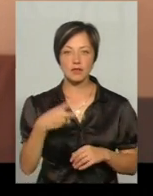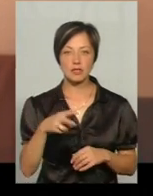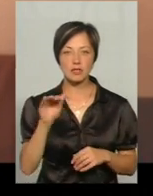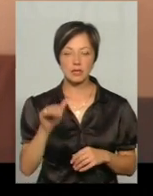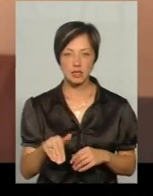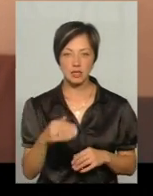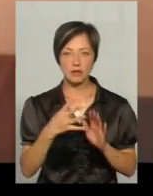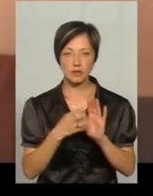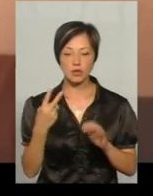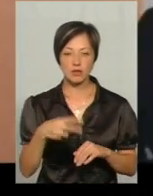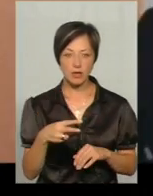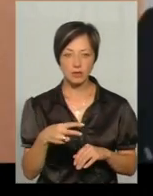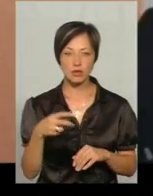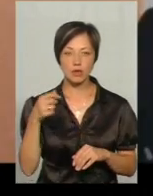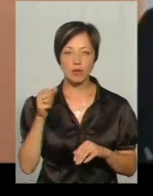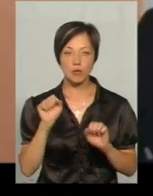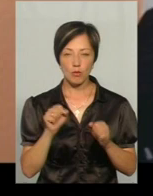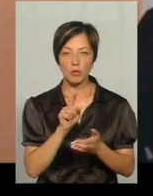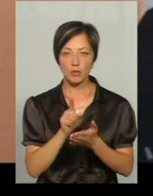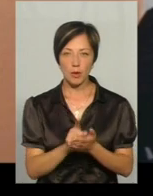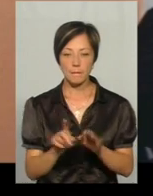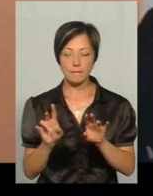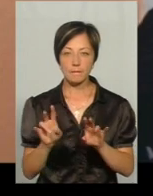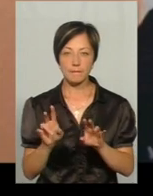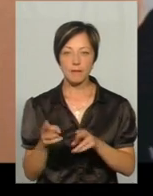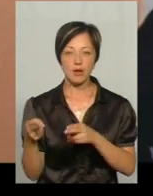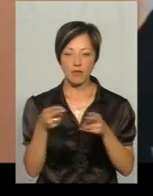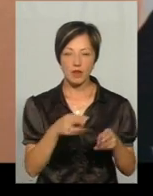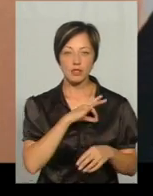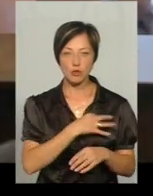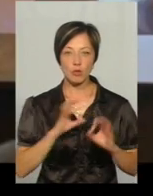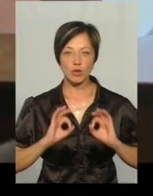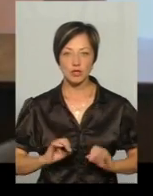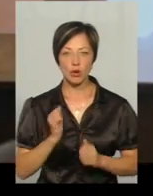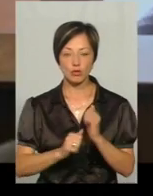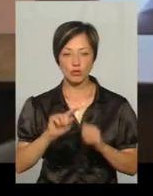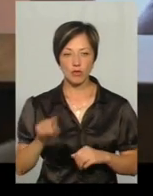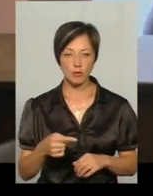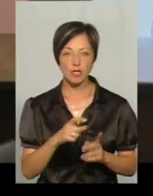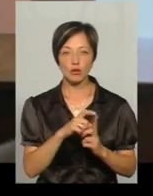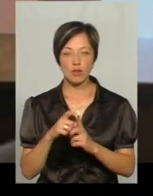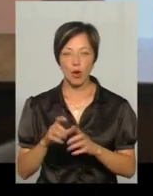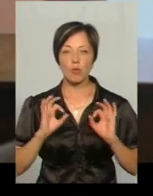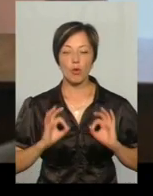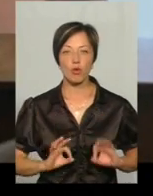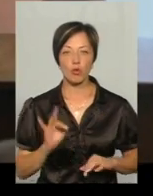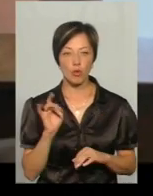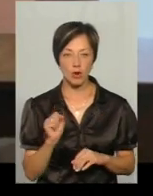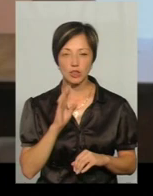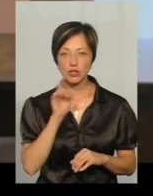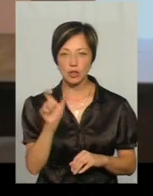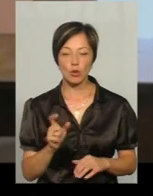тисяч 920 гривень, підозрюваний буде зобов'язана прибувати до слідчого прокурора суду за кожною вимогою. За словами прокурора Романа Бушка,